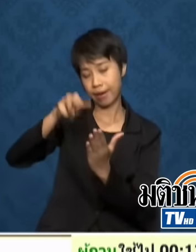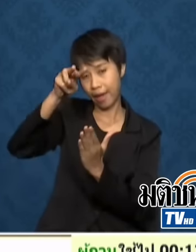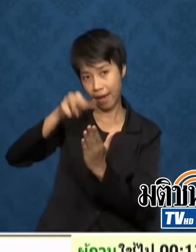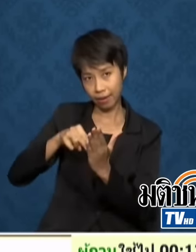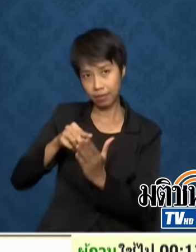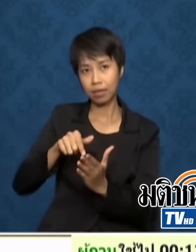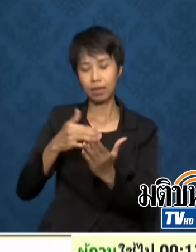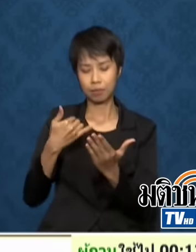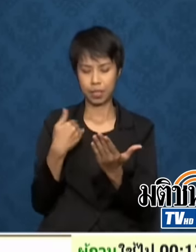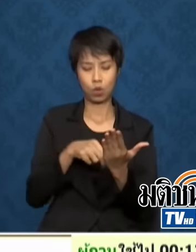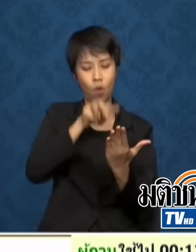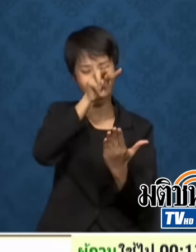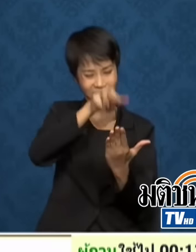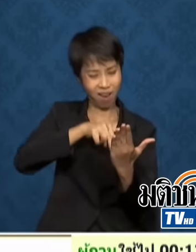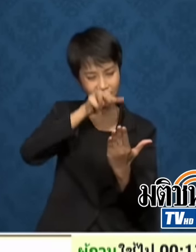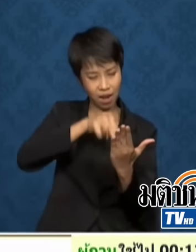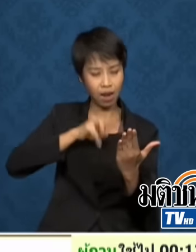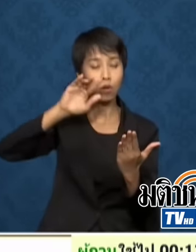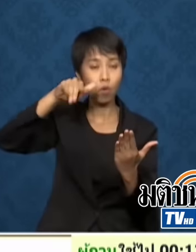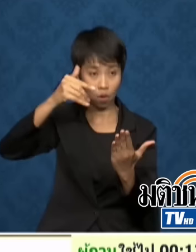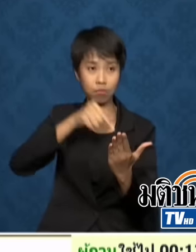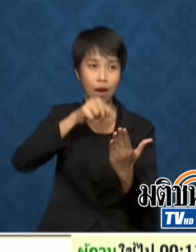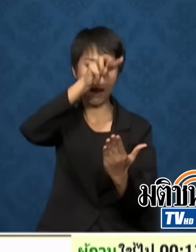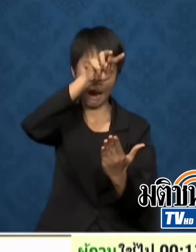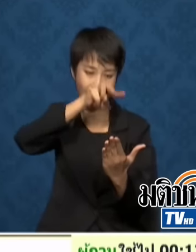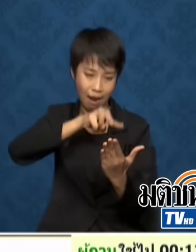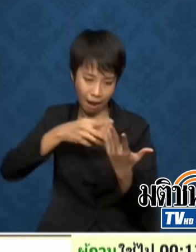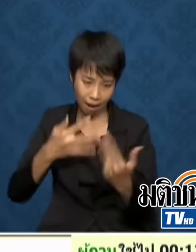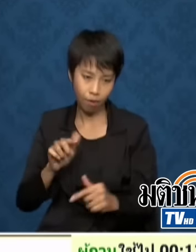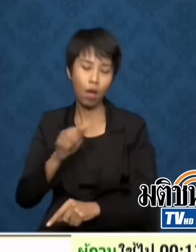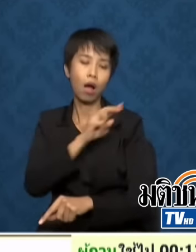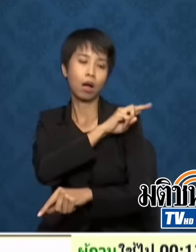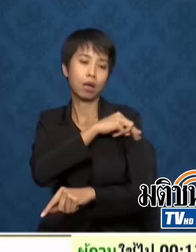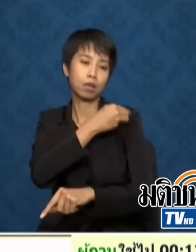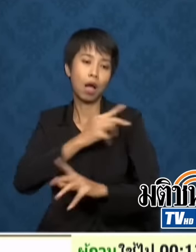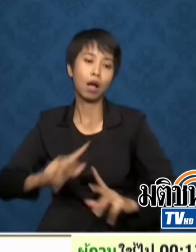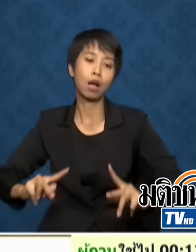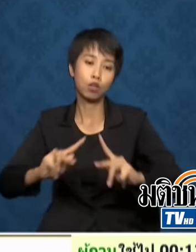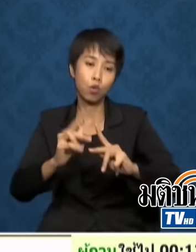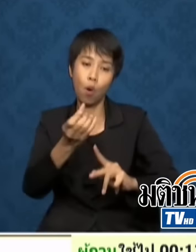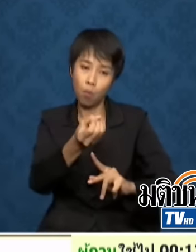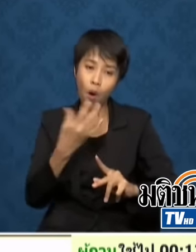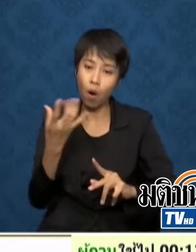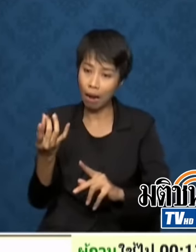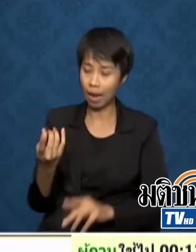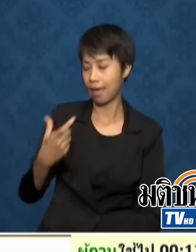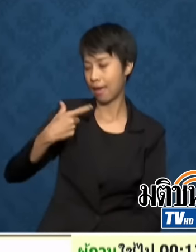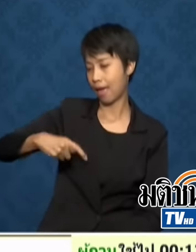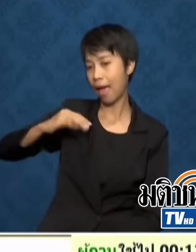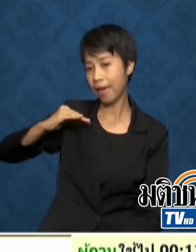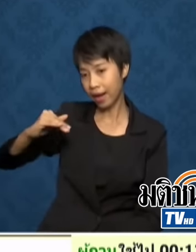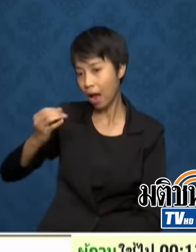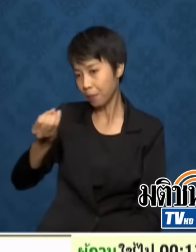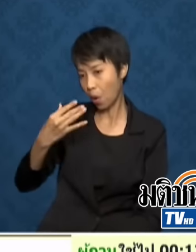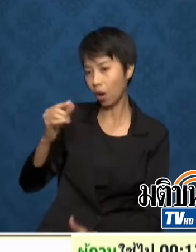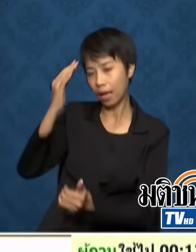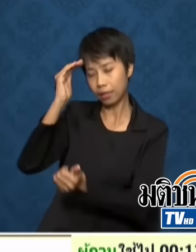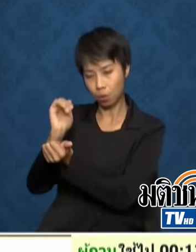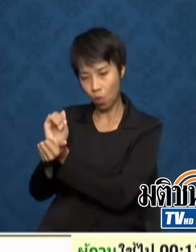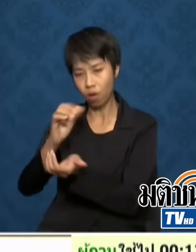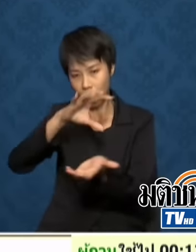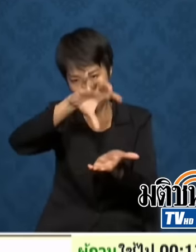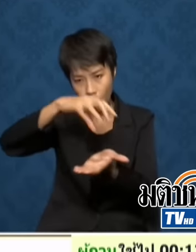องมีการอ่านสุดท้ายก็จะพบว่ากระทรวงสาธารณสุขพูดยังไงอัยการพูดยังไงตำรวจพูดยังไงและบุคคลที่เกี่ยวข้